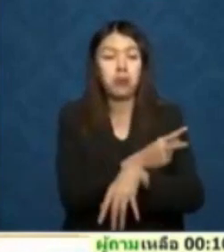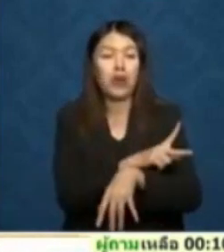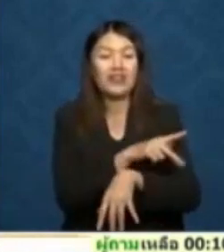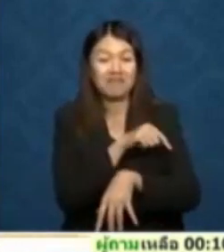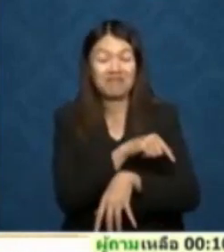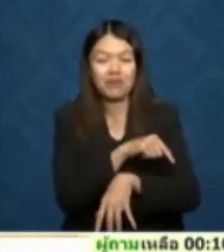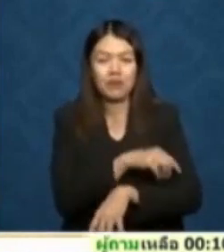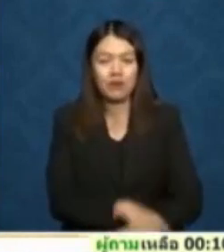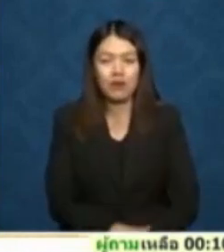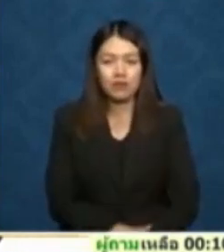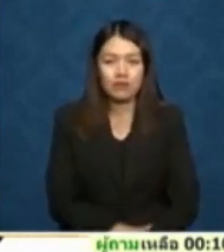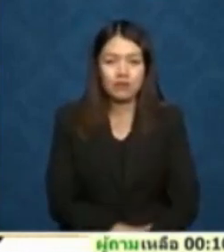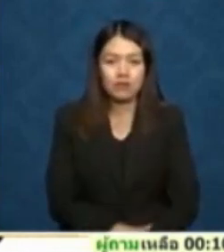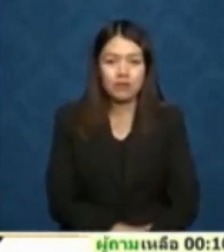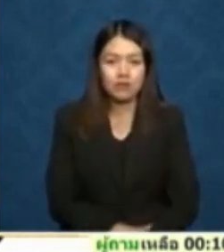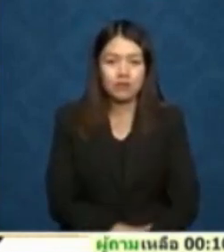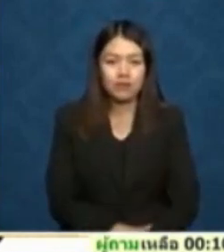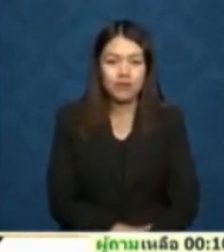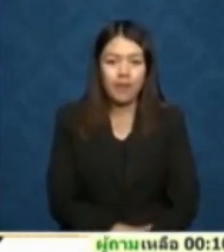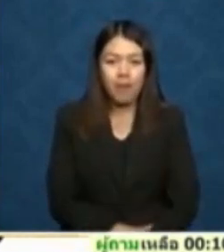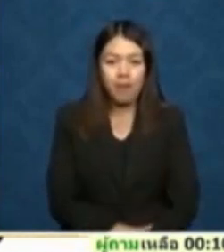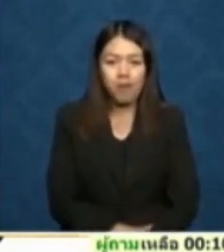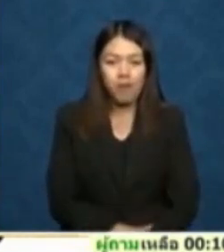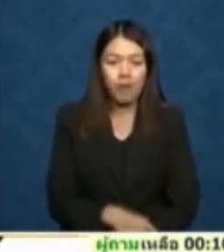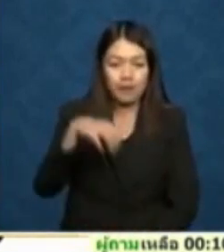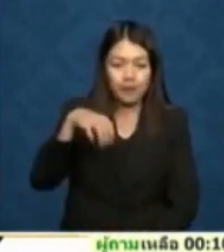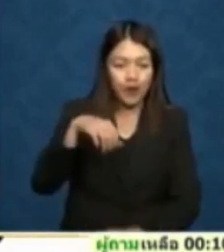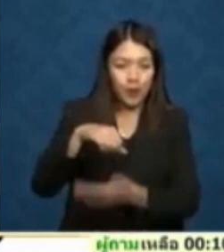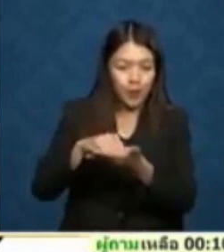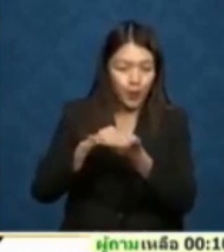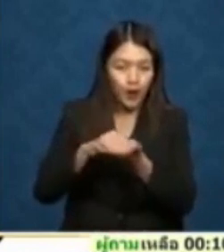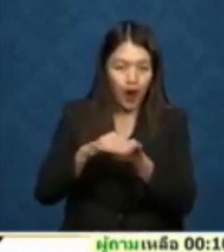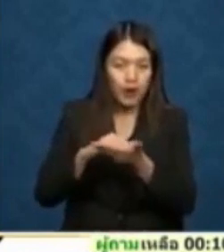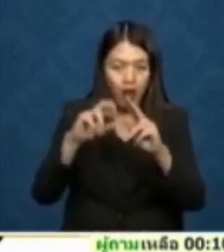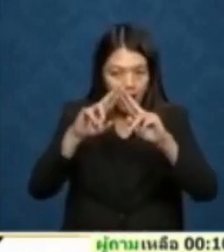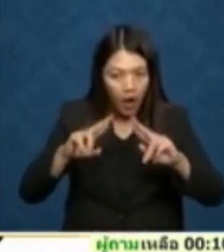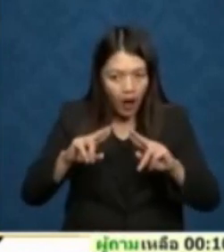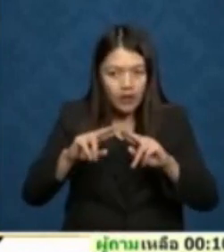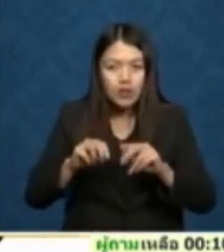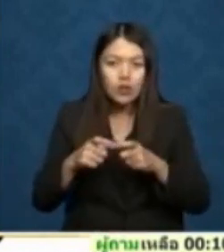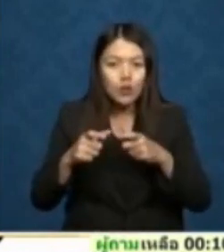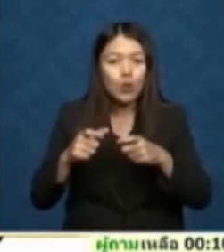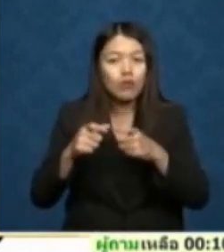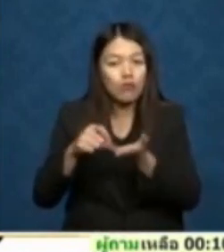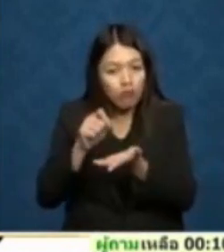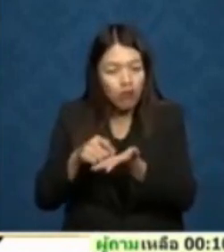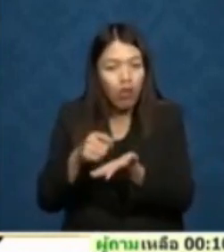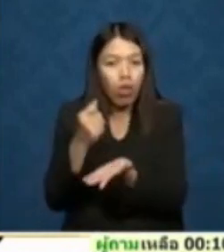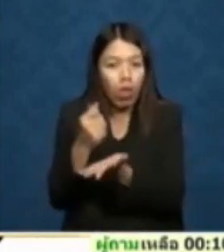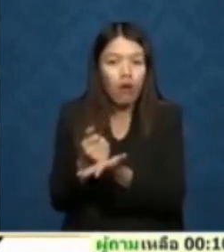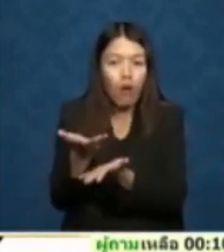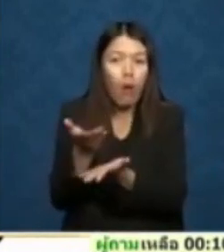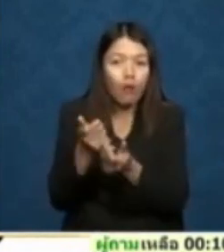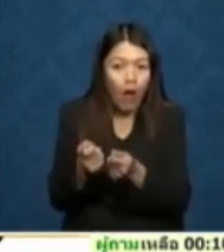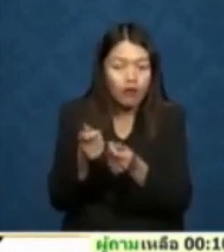อาจจะเป็นเรื่องของสถานบริการสถานประกอบการการจดทะเบียนขออนุญาตอะไรต่างๆเหล่านั้นเนี่ยซึ่งในข้อเท็จ